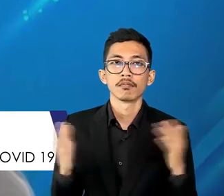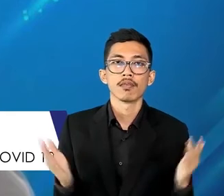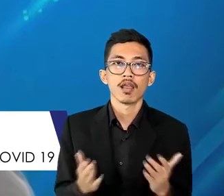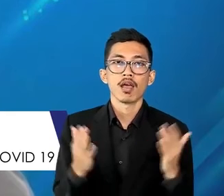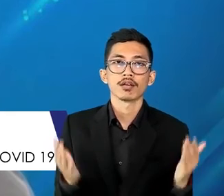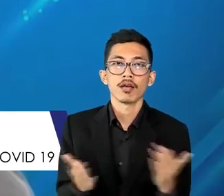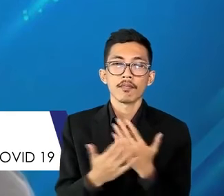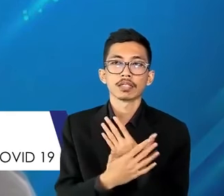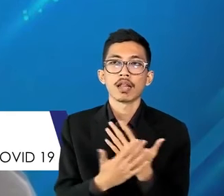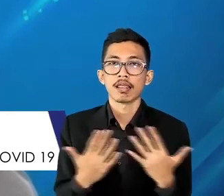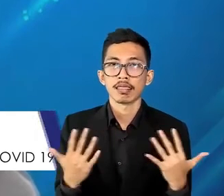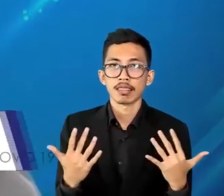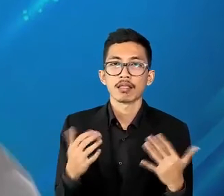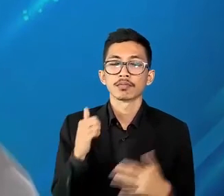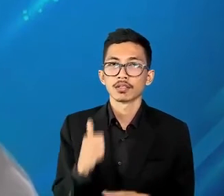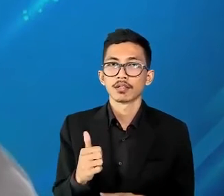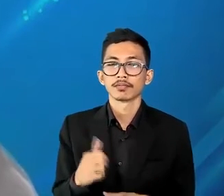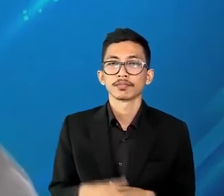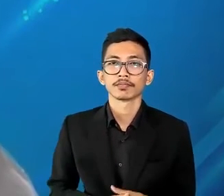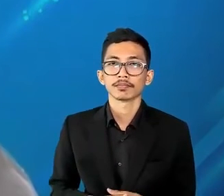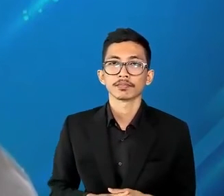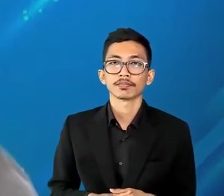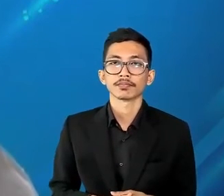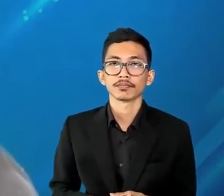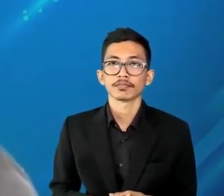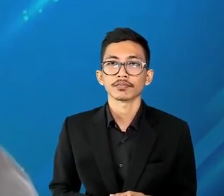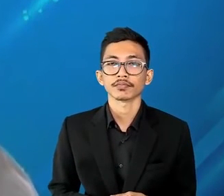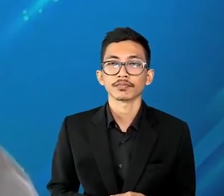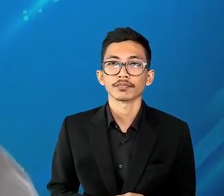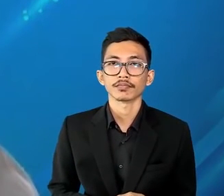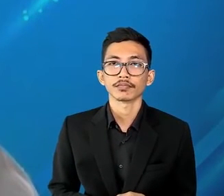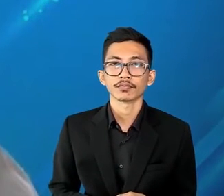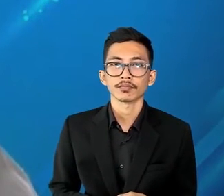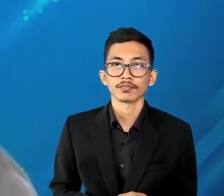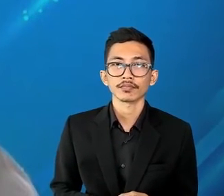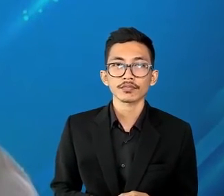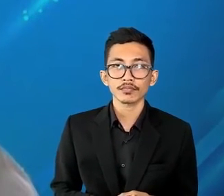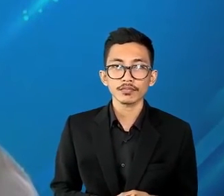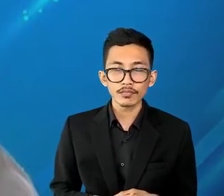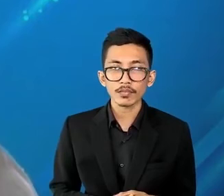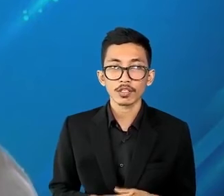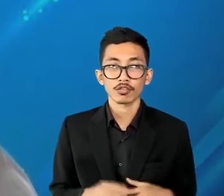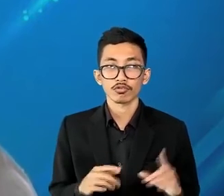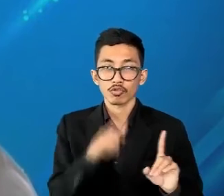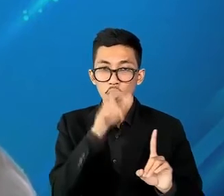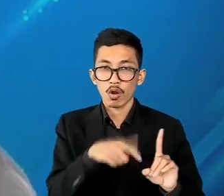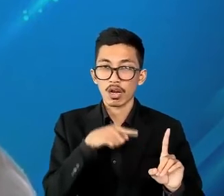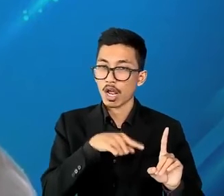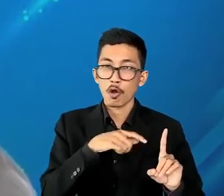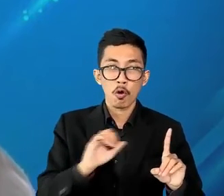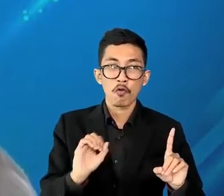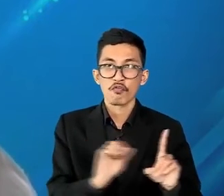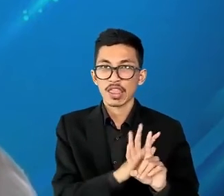pemberdayaan masyarakat terhadap hal ini semuanya. Bahwa kalau ada satu orang COVID di dekat kita, kemudian kita